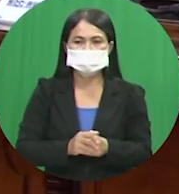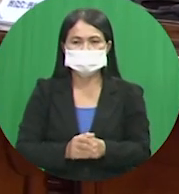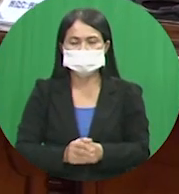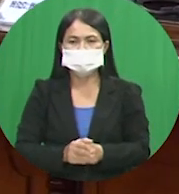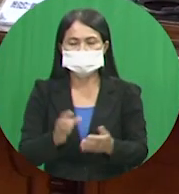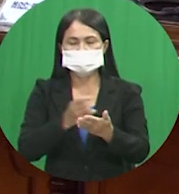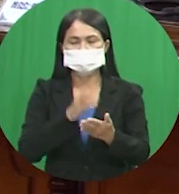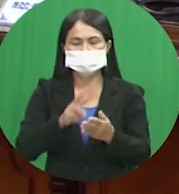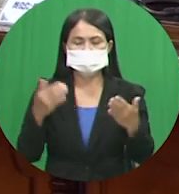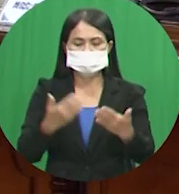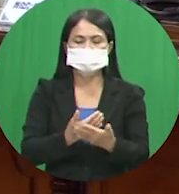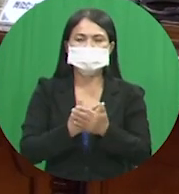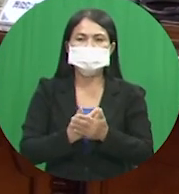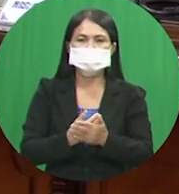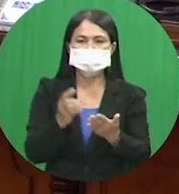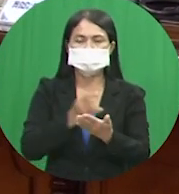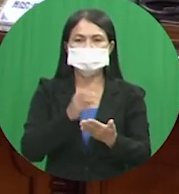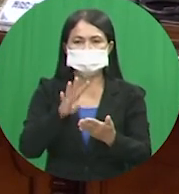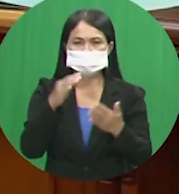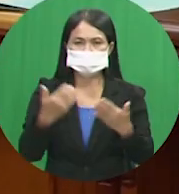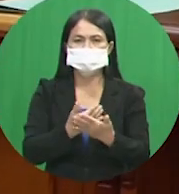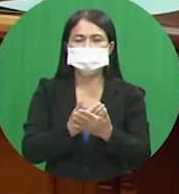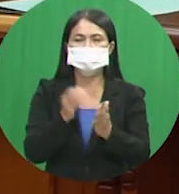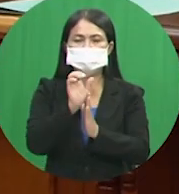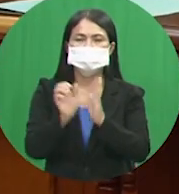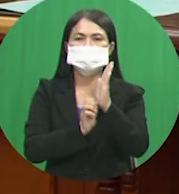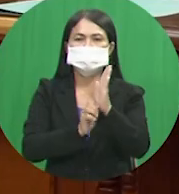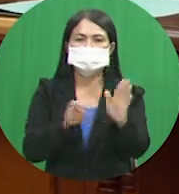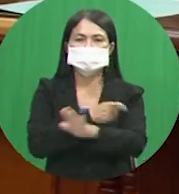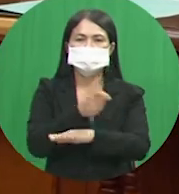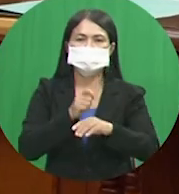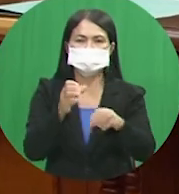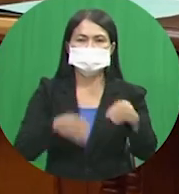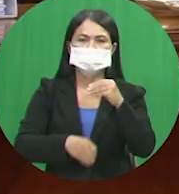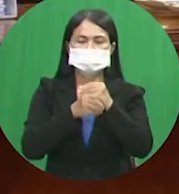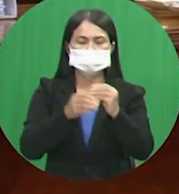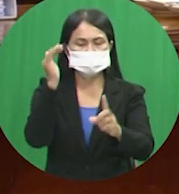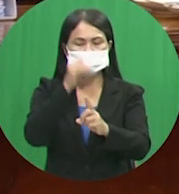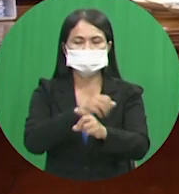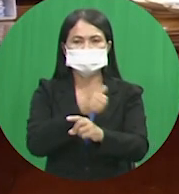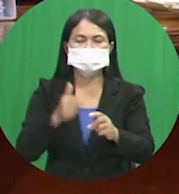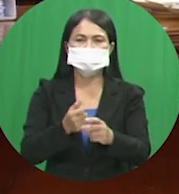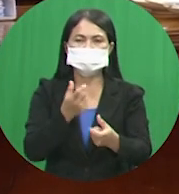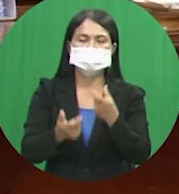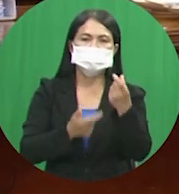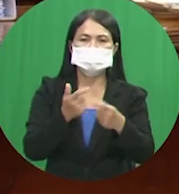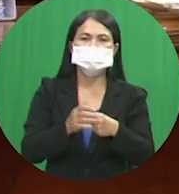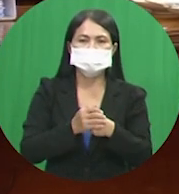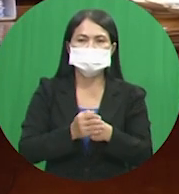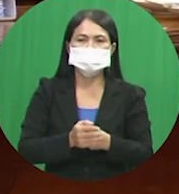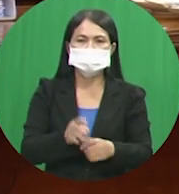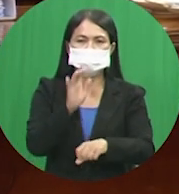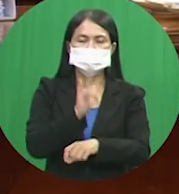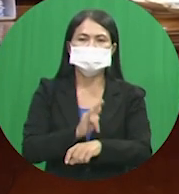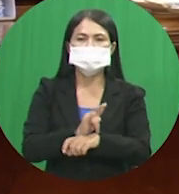ងមាត្រា3ថ្មីនិងមាត្រា4ថ្មីនៃច្បាប់ធម្មនុញ្ញបន្ថែមសម្ដៅធានានៃការដំណើរជាប្រក្រ